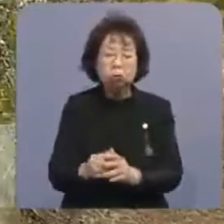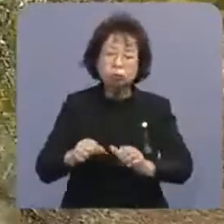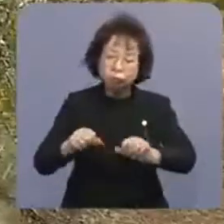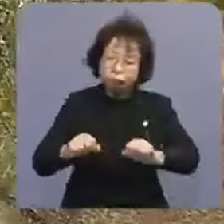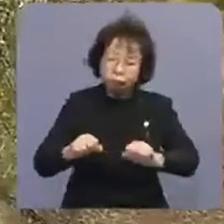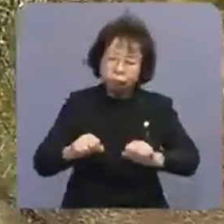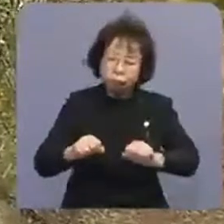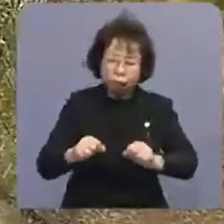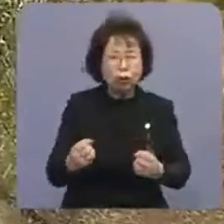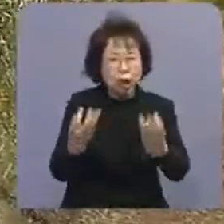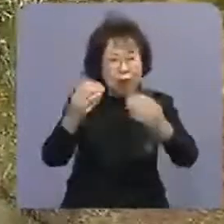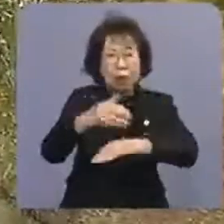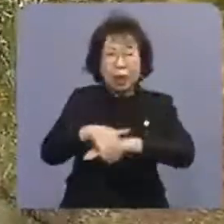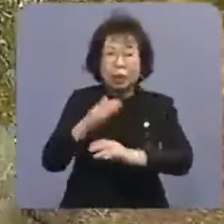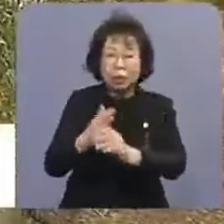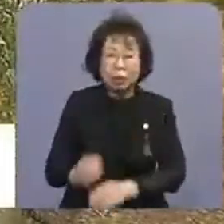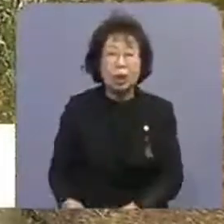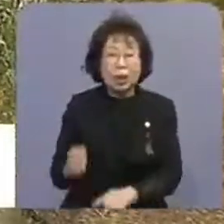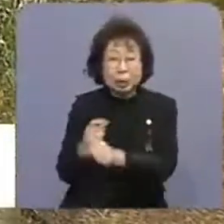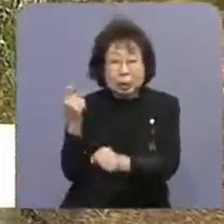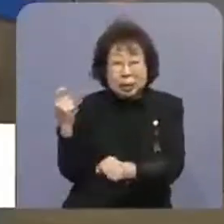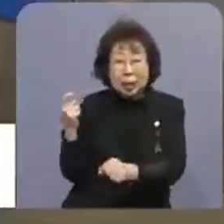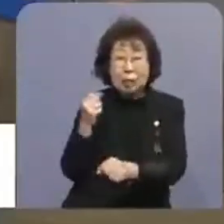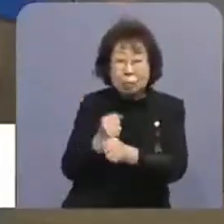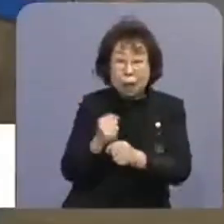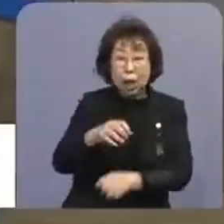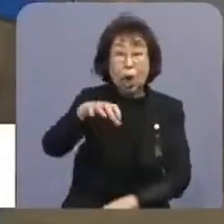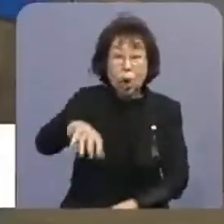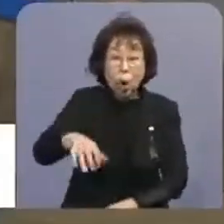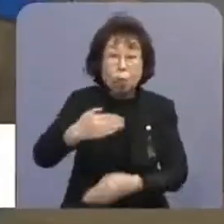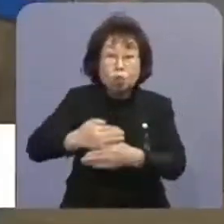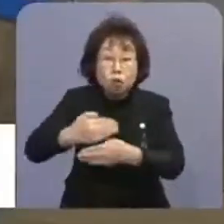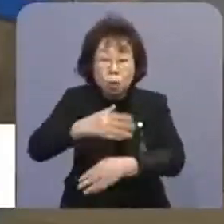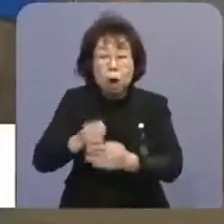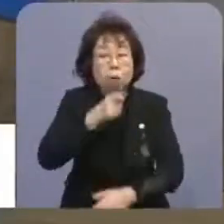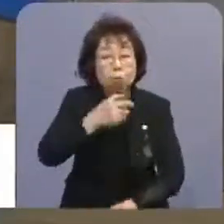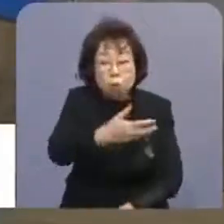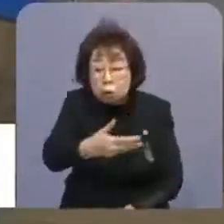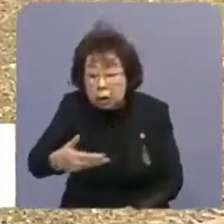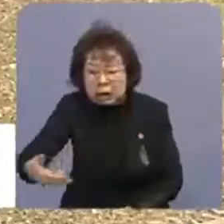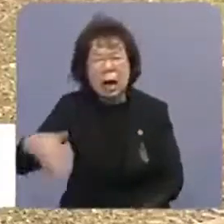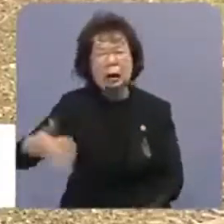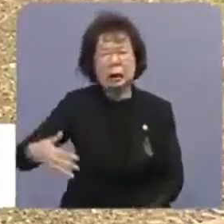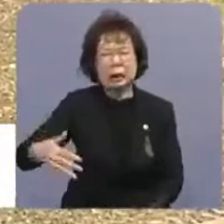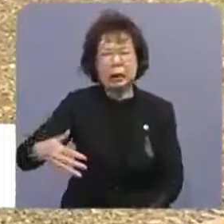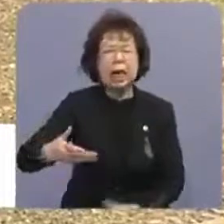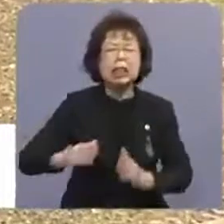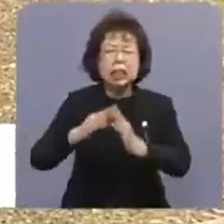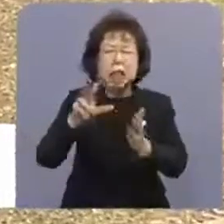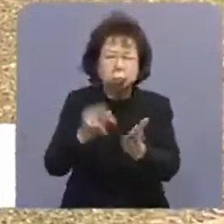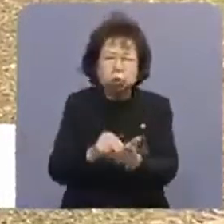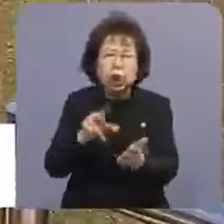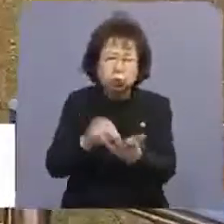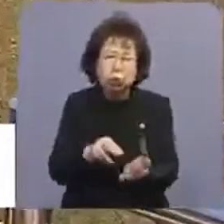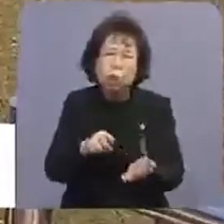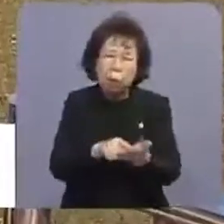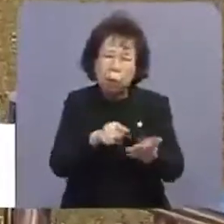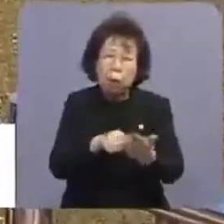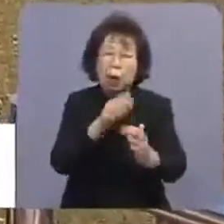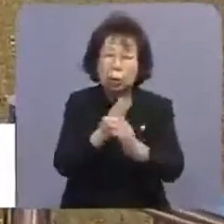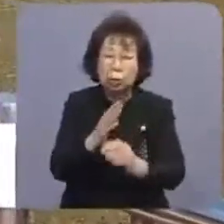수지 개선을 위해 10년 전 설치한 맥도강수문도 물이 제대로 흐르지 않는 등 시설 문제가 꾸준히 제기됐습니다